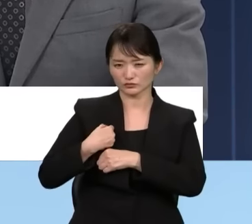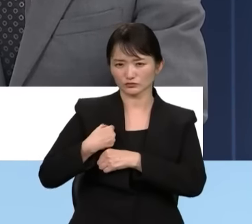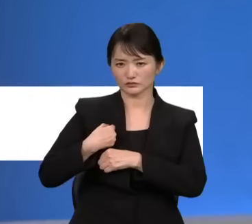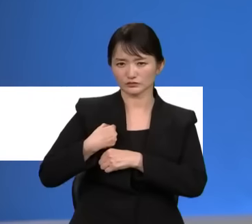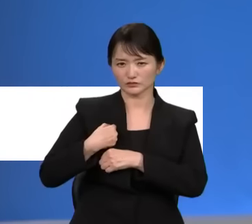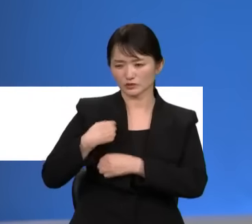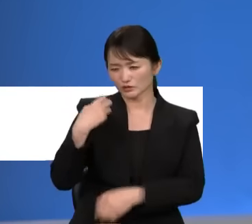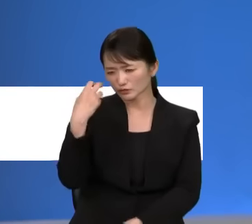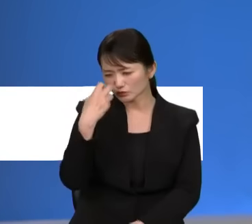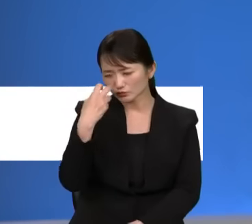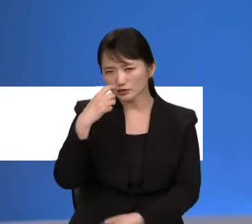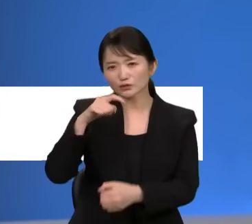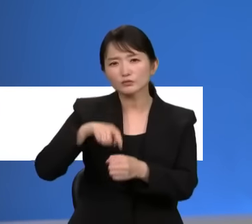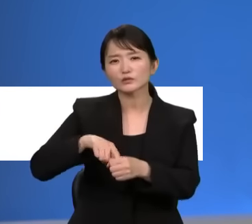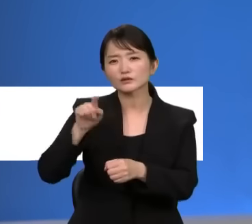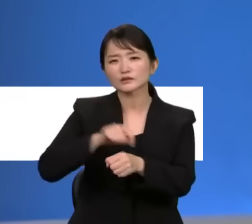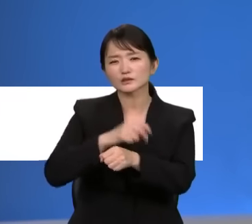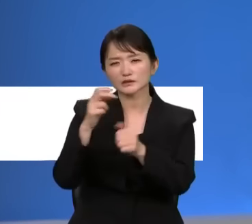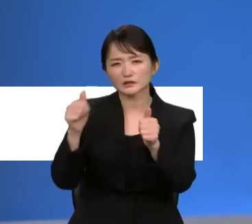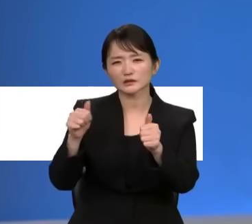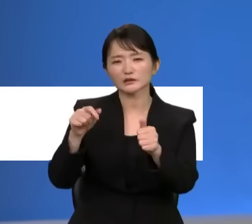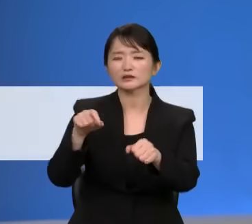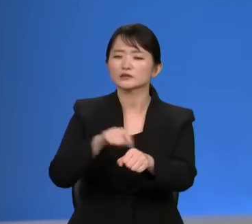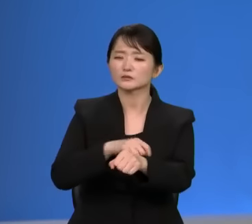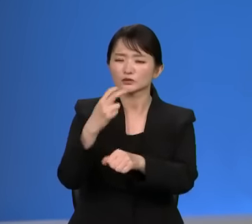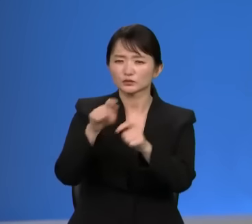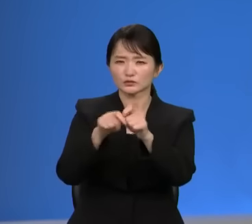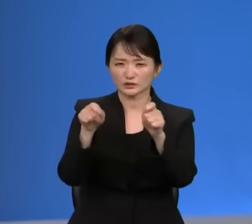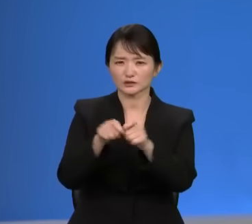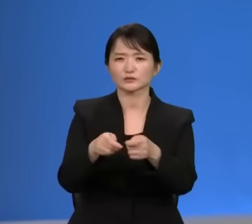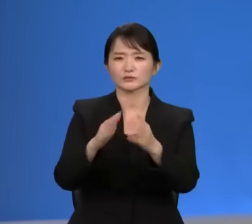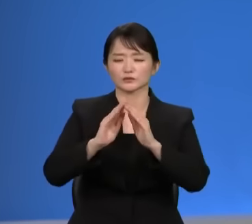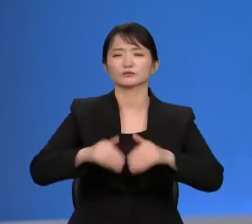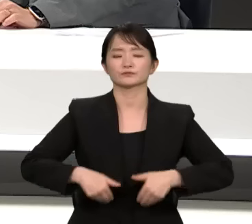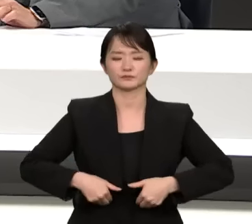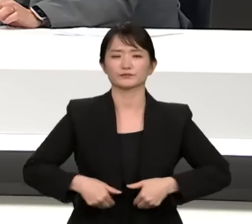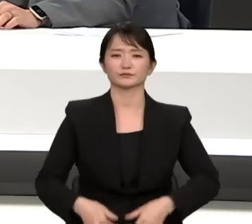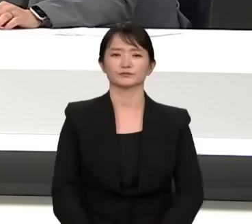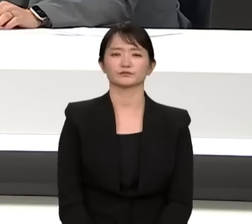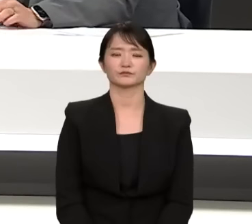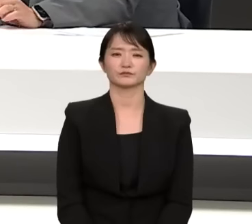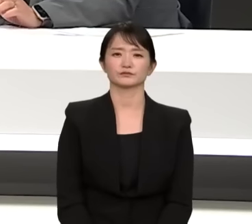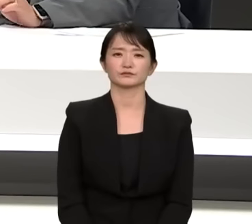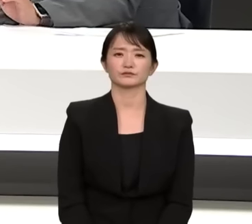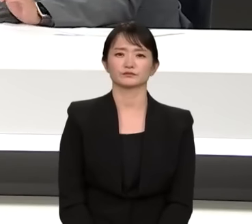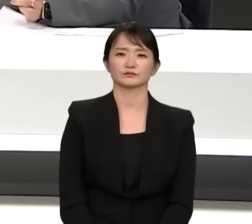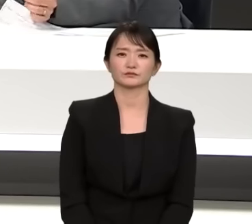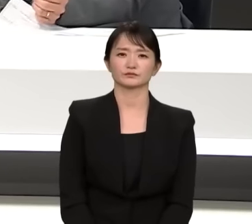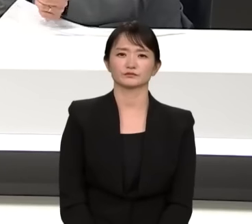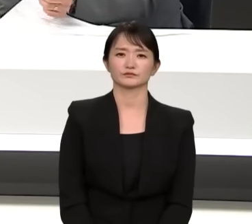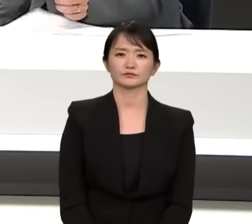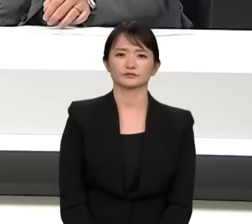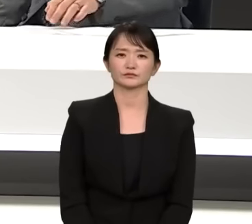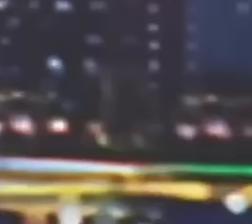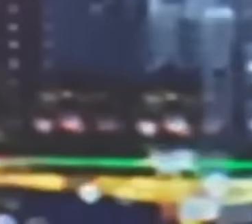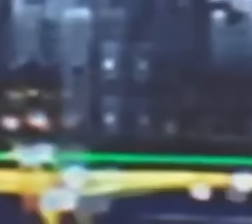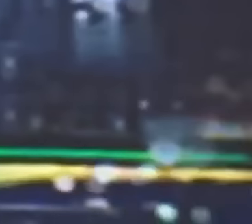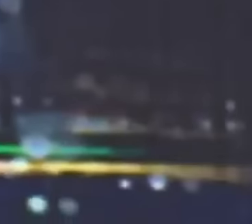위해서는 결국 특검 등 별도의 수사 팀이 필요해 보입니다네 알겠습니다 박병현 기자와